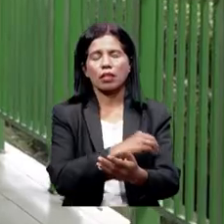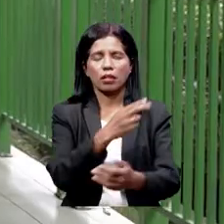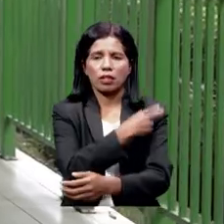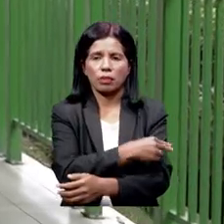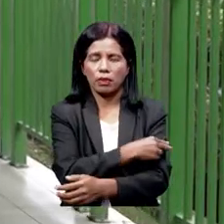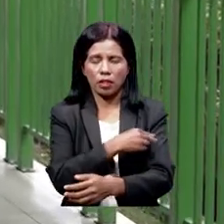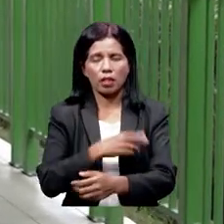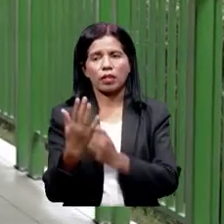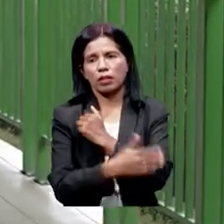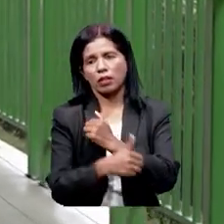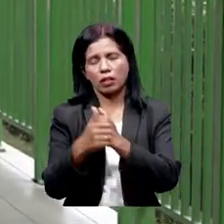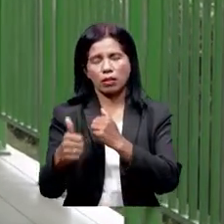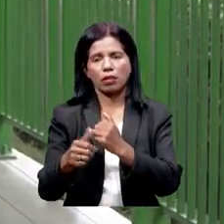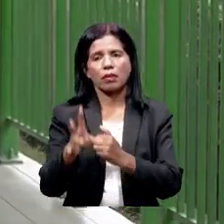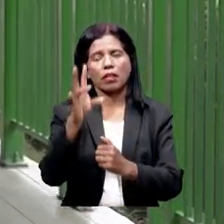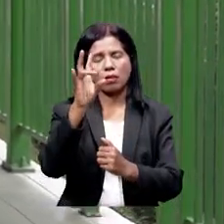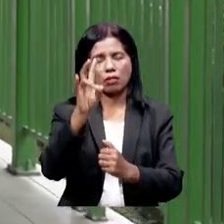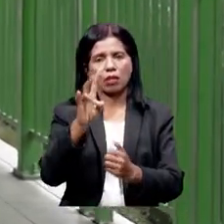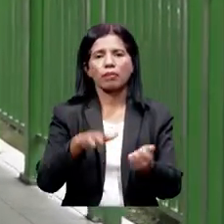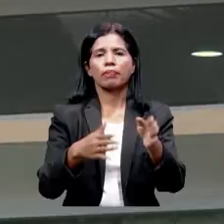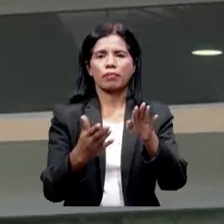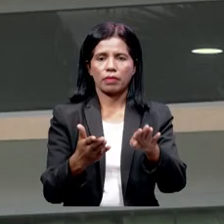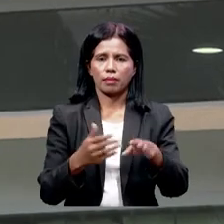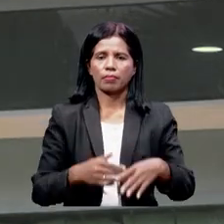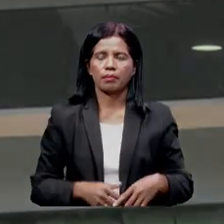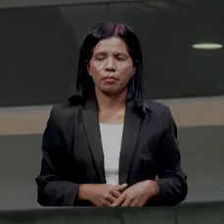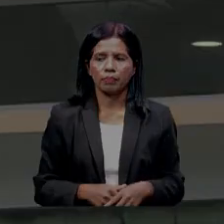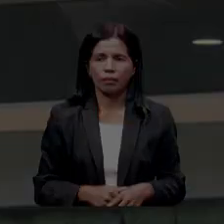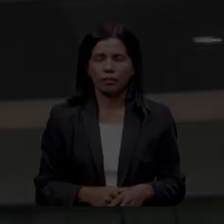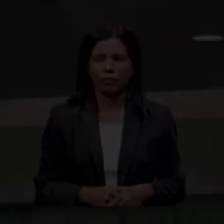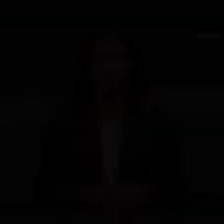ia reliur no nainualu la konfida. Santina de Jesus, Tomas Suarez, GMN.